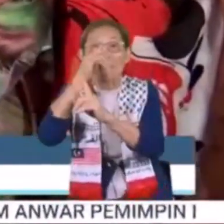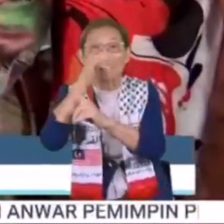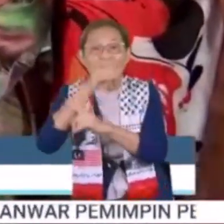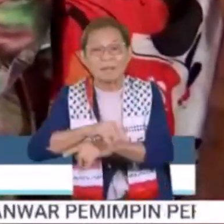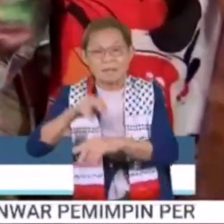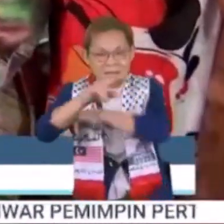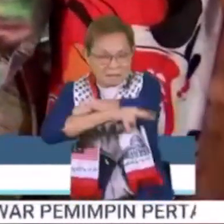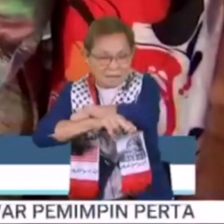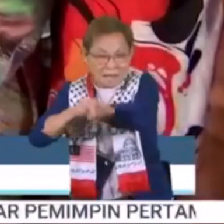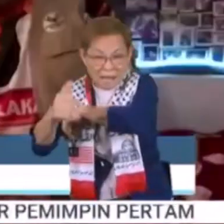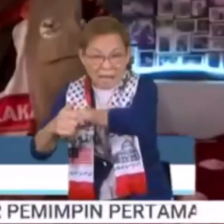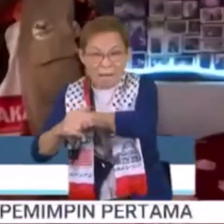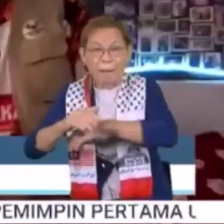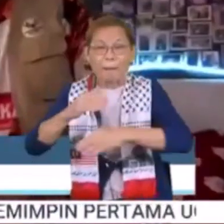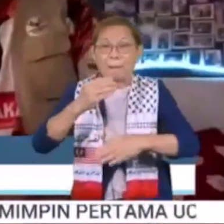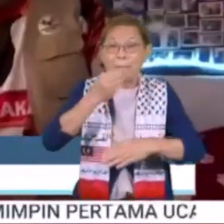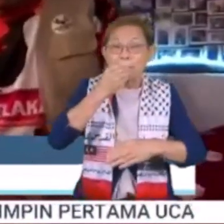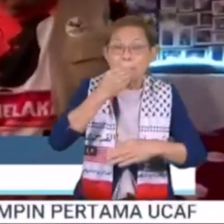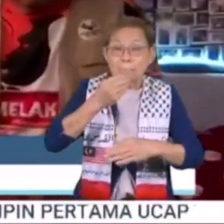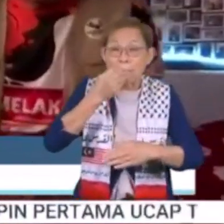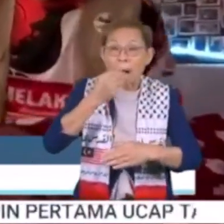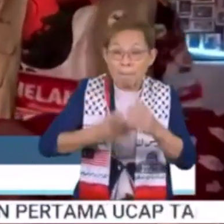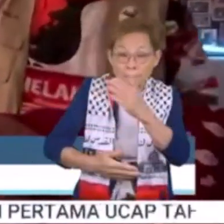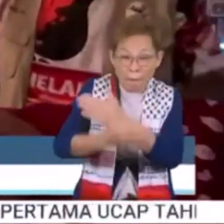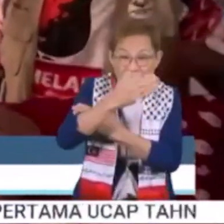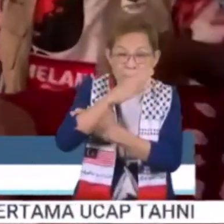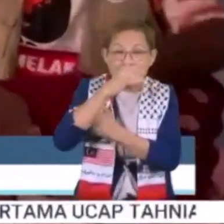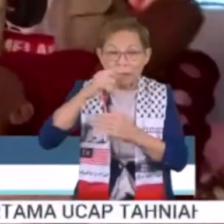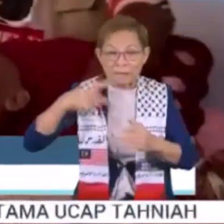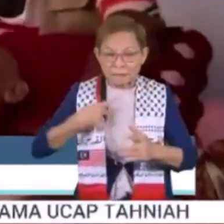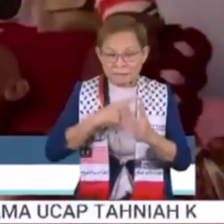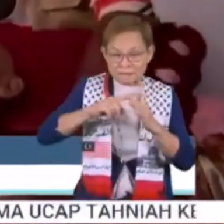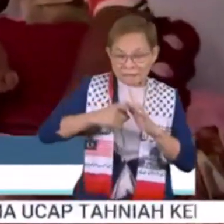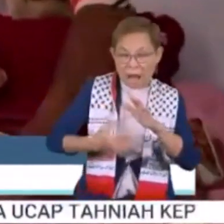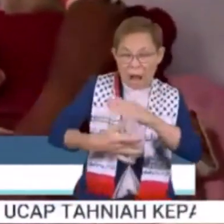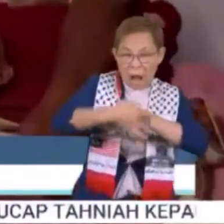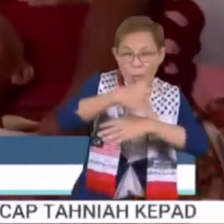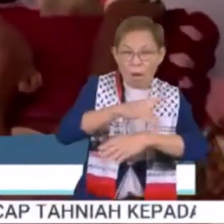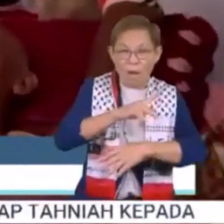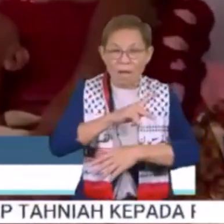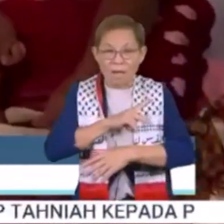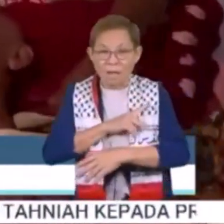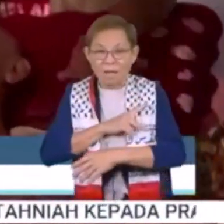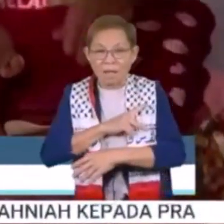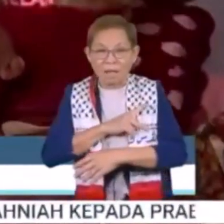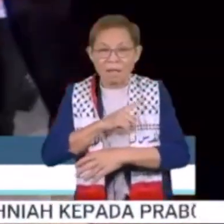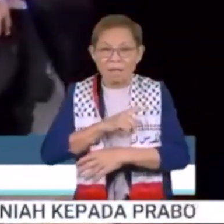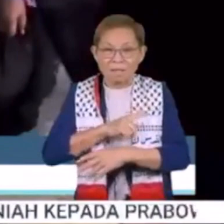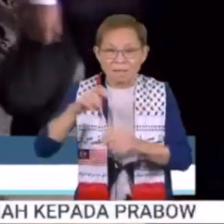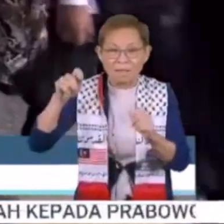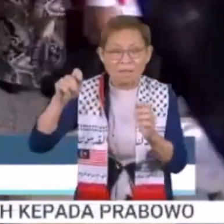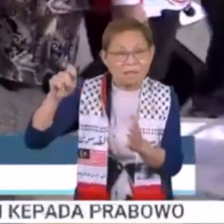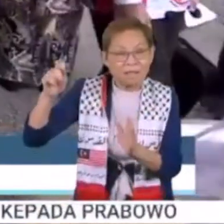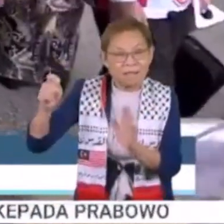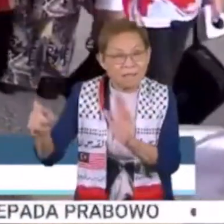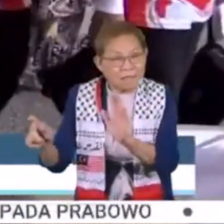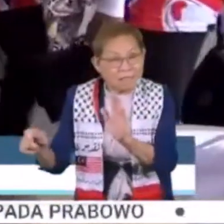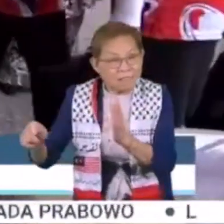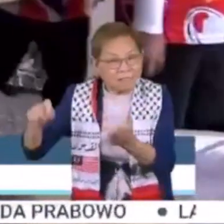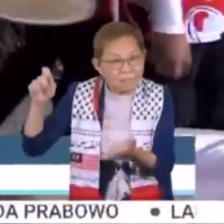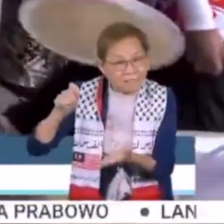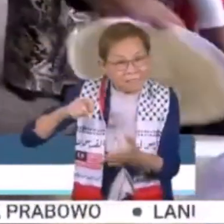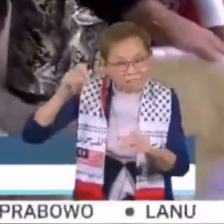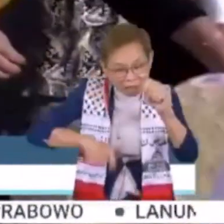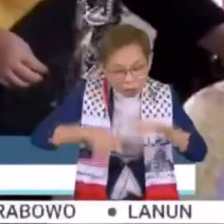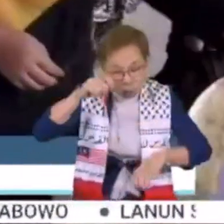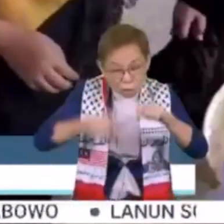lain mereka bermula daripada sahur. Melaka kami bermula awal, kita akan ada esok ketuk-ketuk sahur, kita akan berada di alai dan kita akan